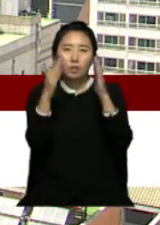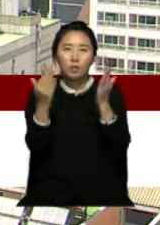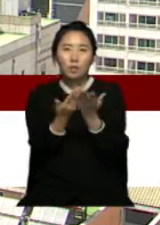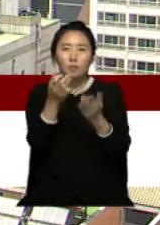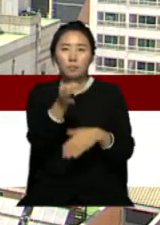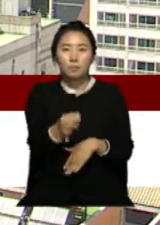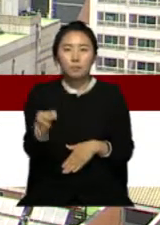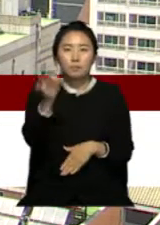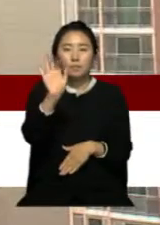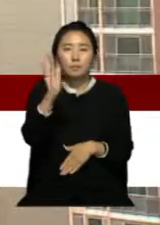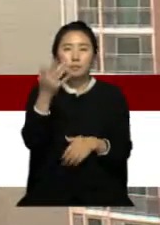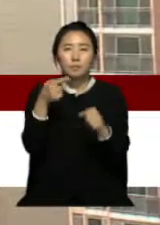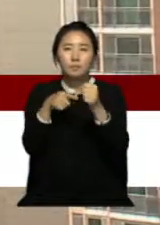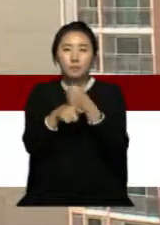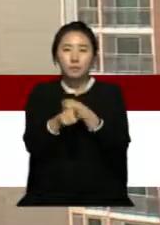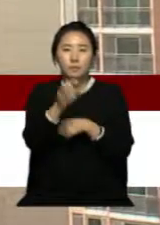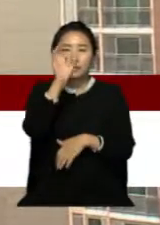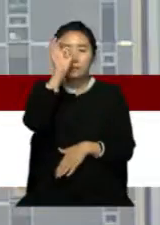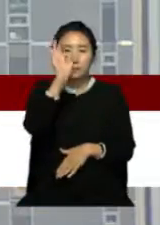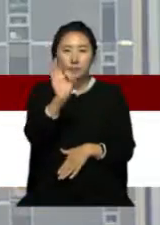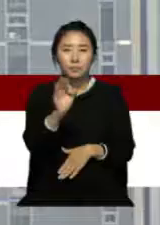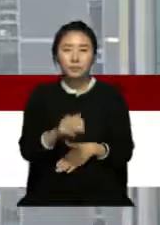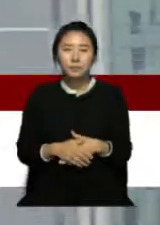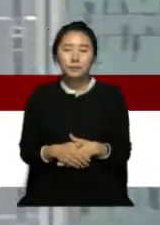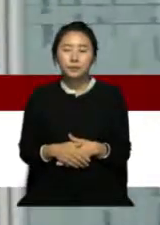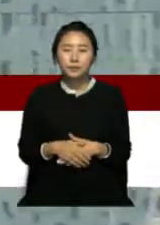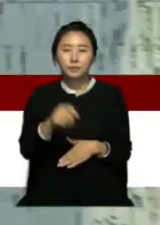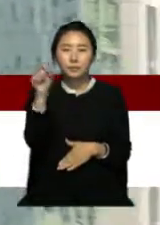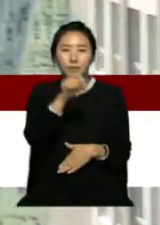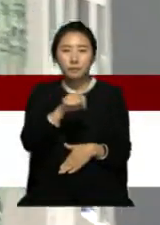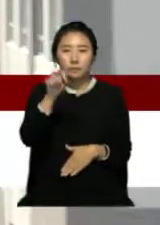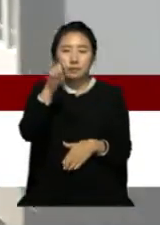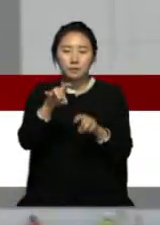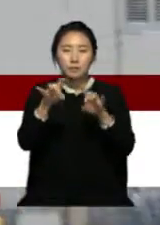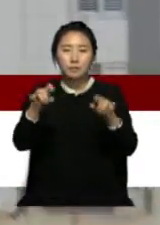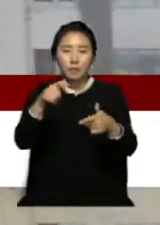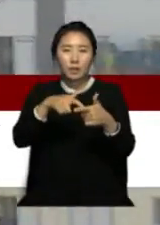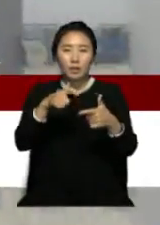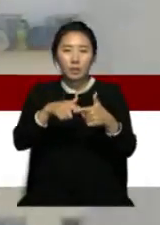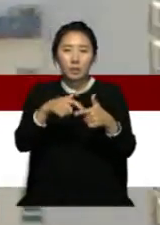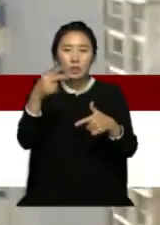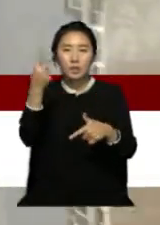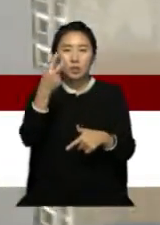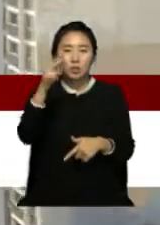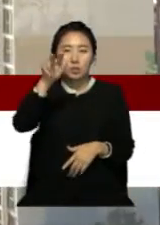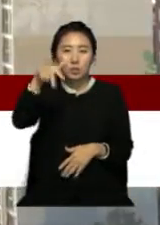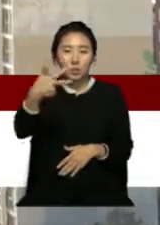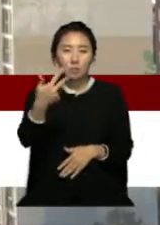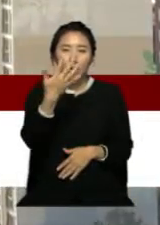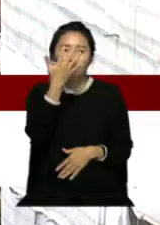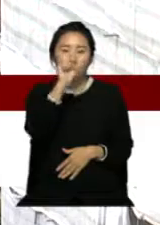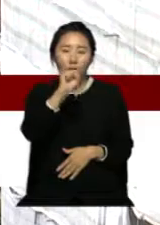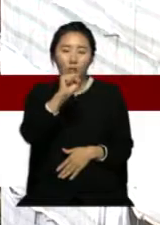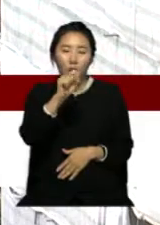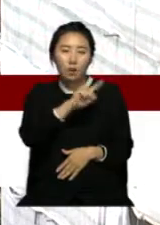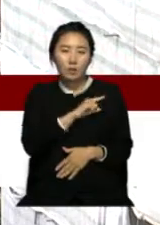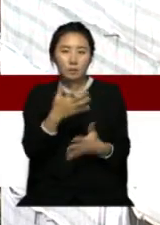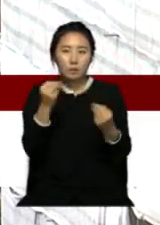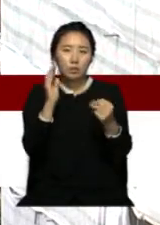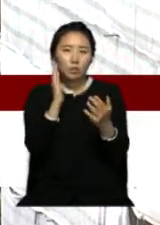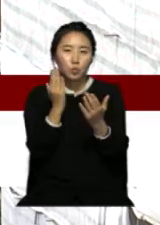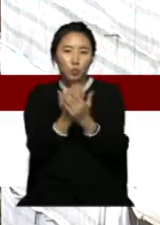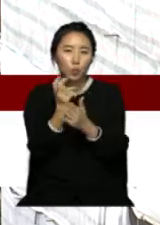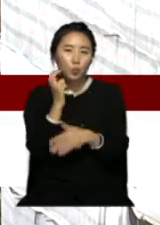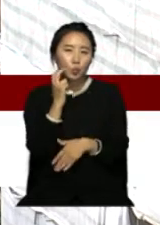상승한 곳이 원인으로 분석됩니다 자지 구별로는 강남구가 2700여 억 원으로 가장 많고 서초구와